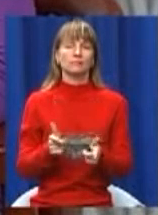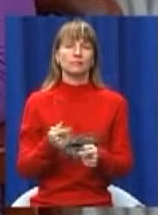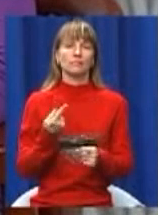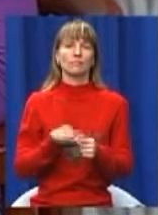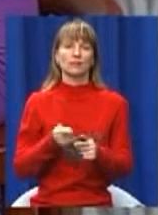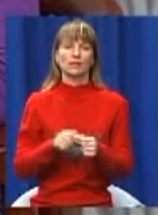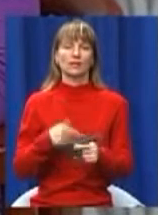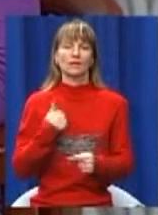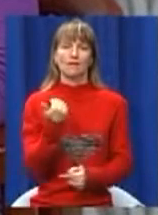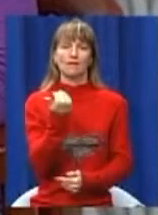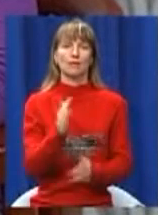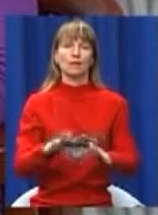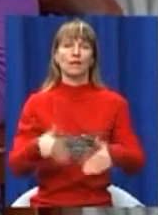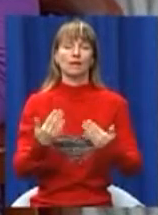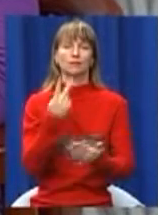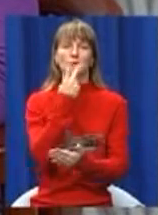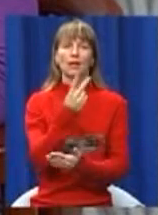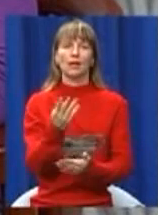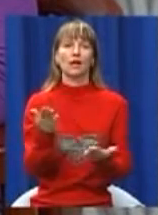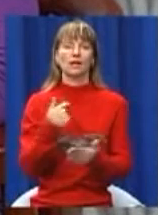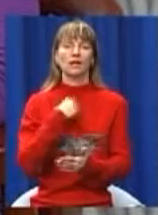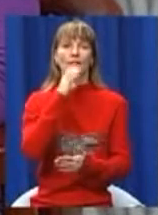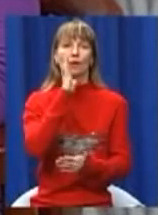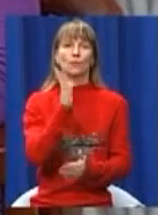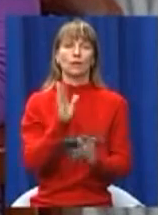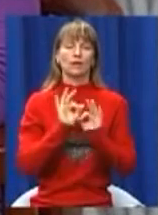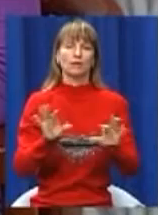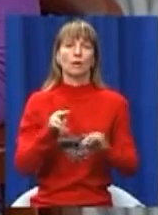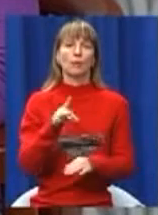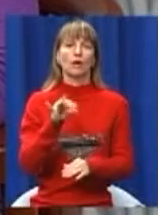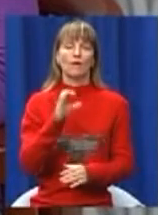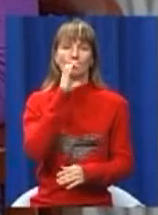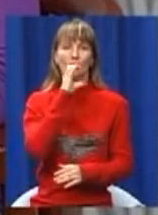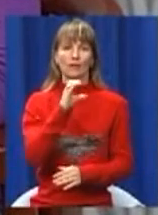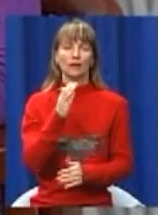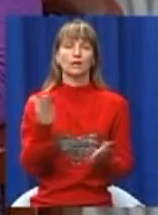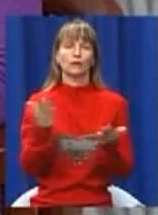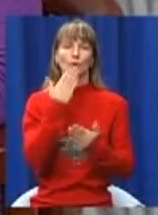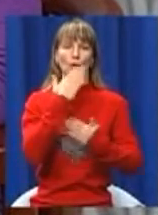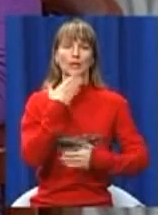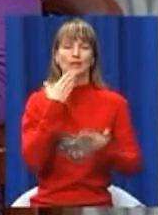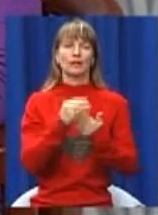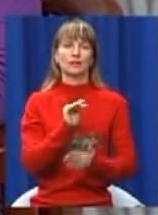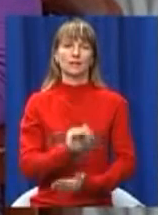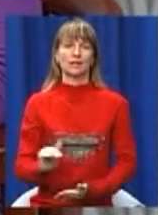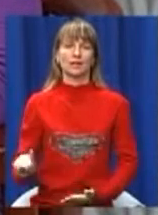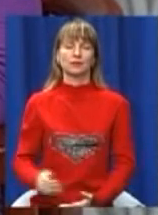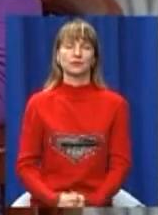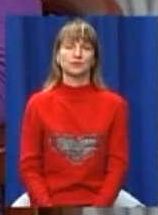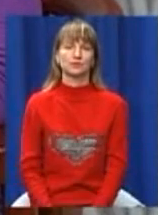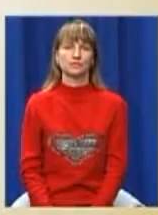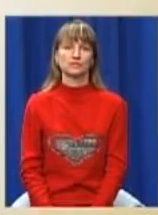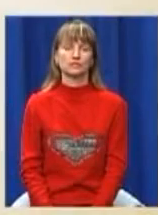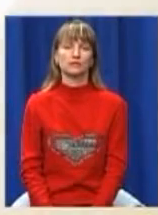Тож, я вам пропоную переглянути, як наш Вовчик буде розповідати про вовків, котрі люблять своїх дітей.